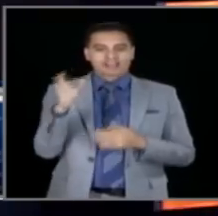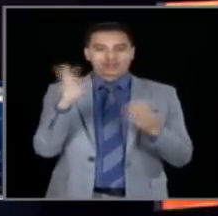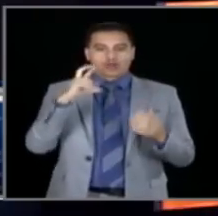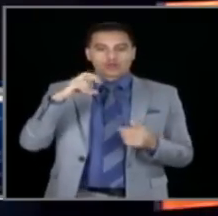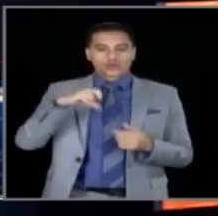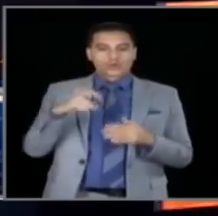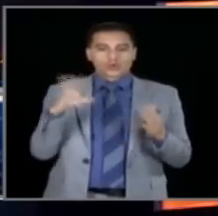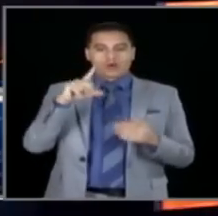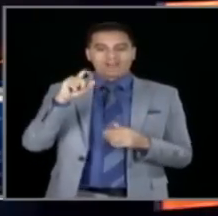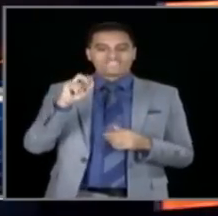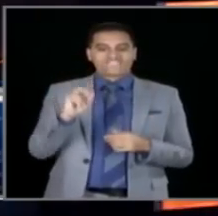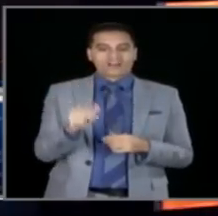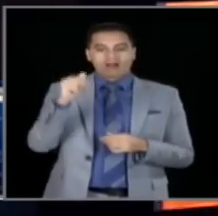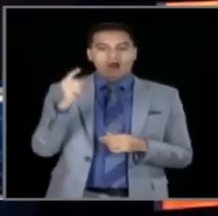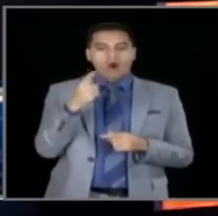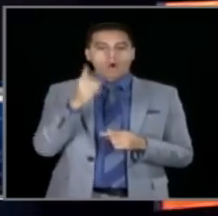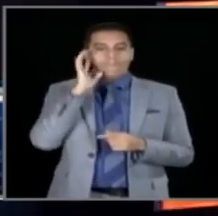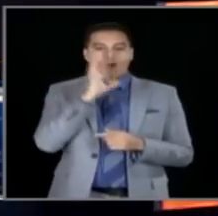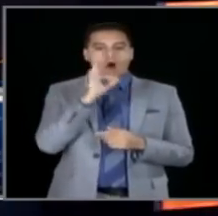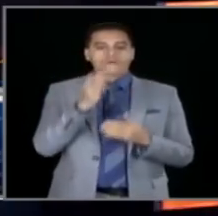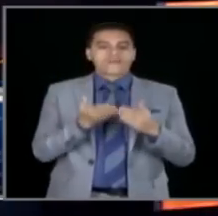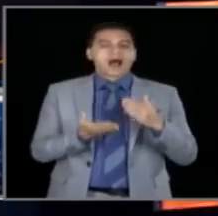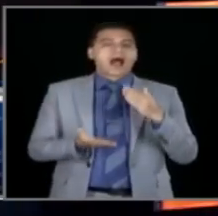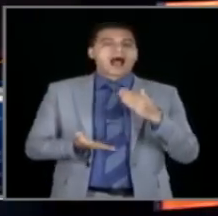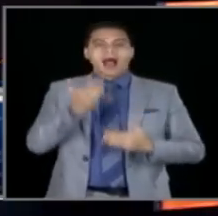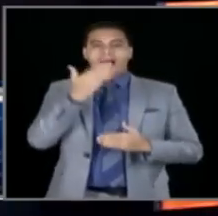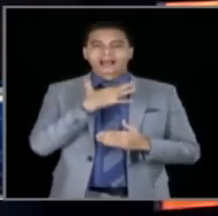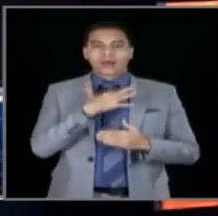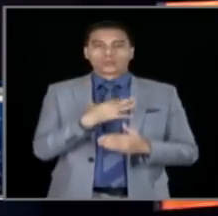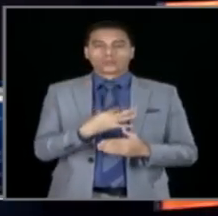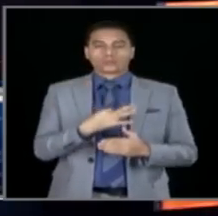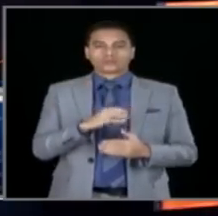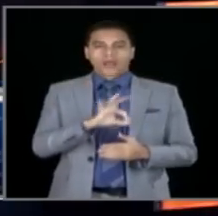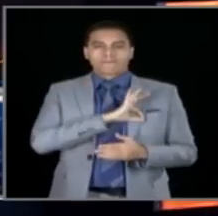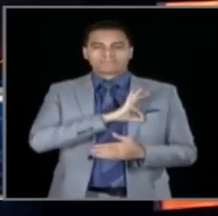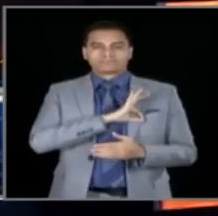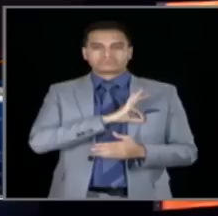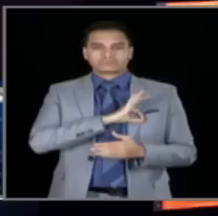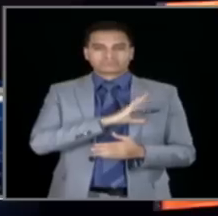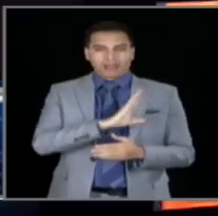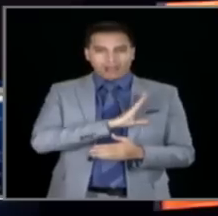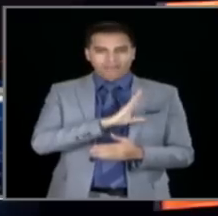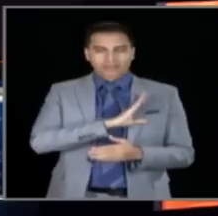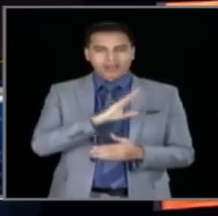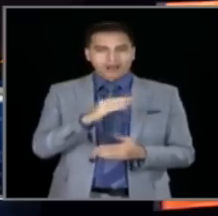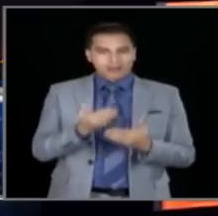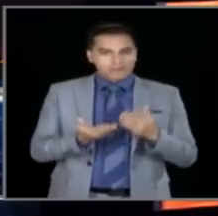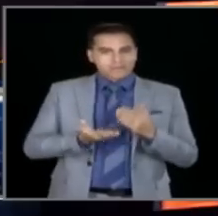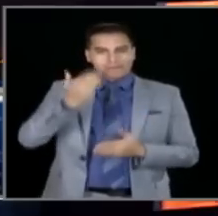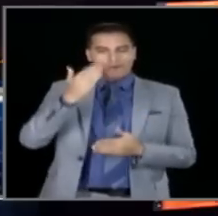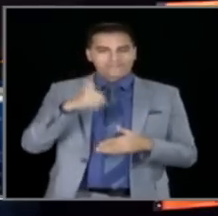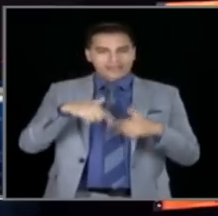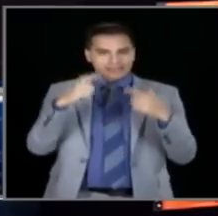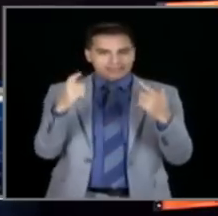نيشان ذو الفقار هو أعلى وسام عسكري بإحدى الدول الأسيوية، فما هي؟